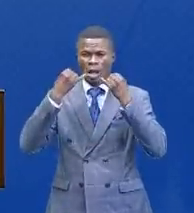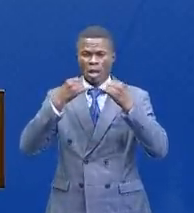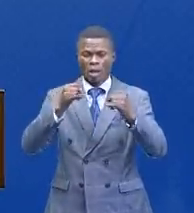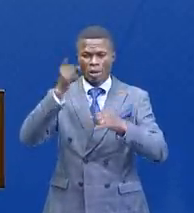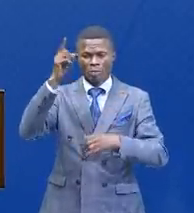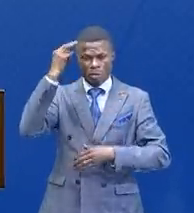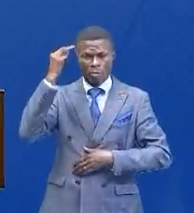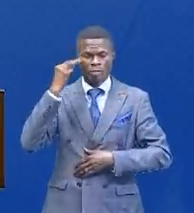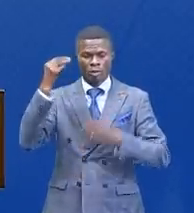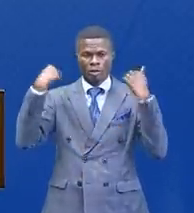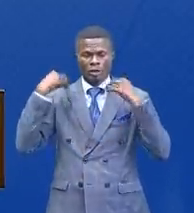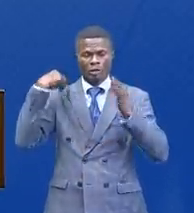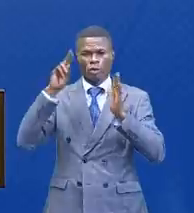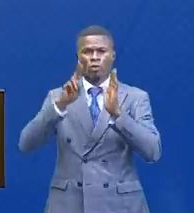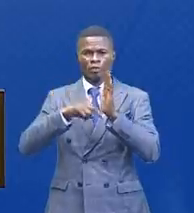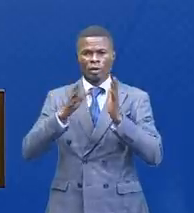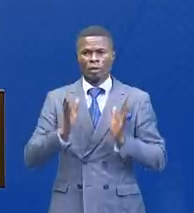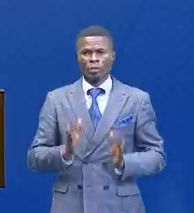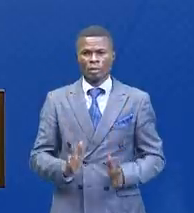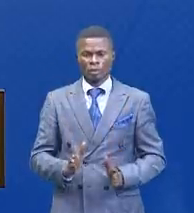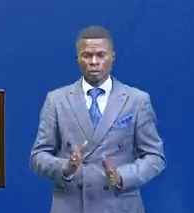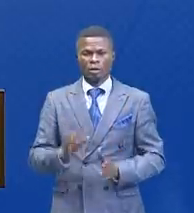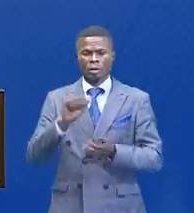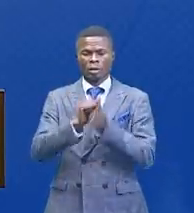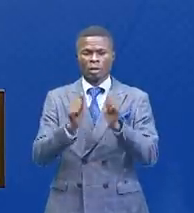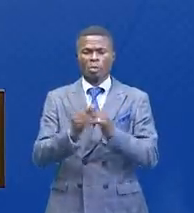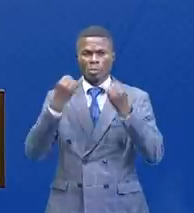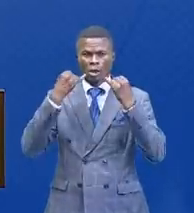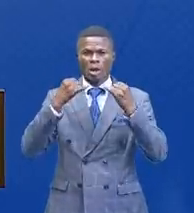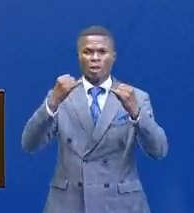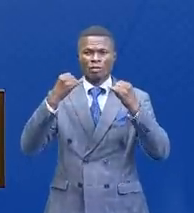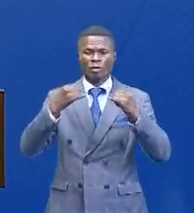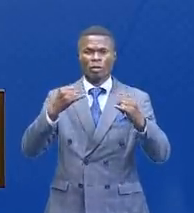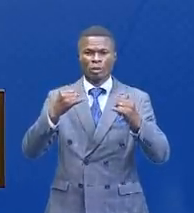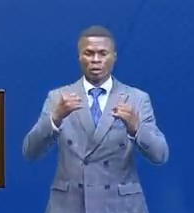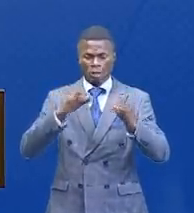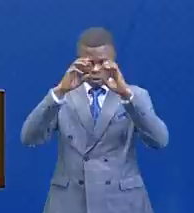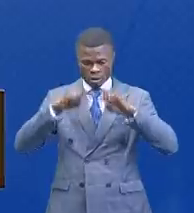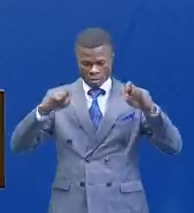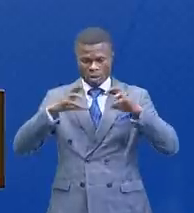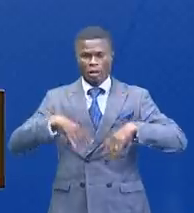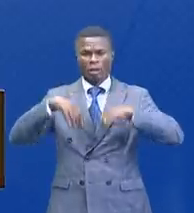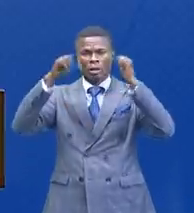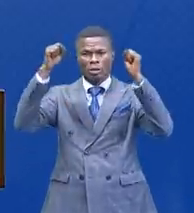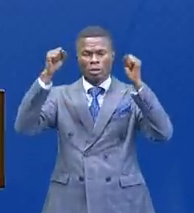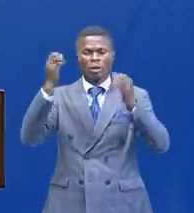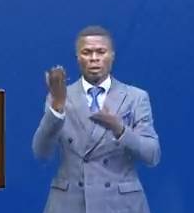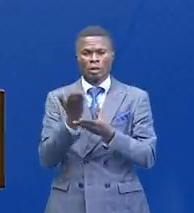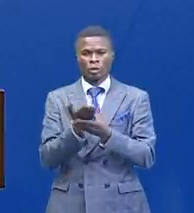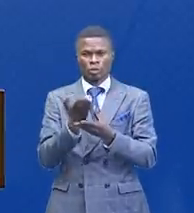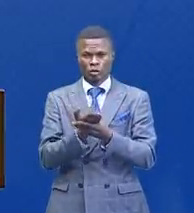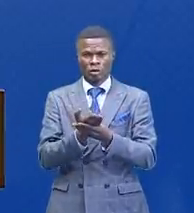Premier ministre chef du gouvernement, les points d'information, examen et adoption des